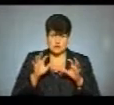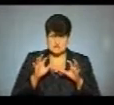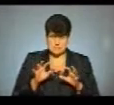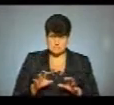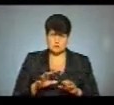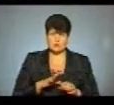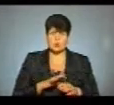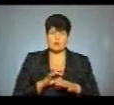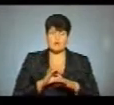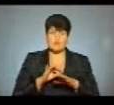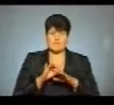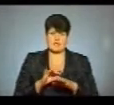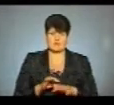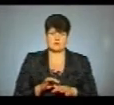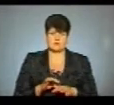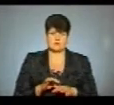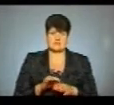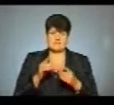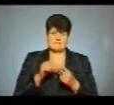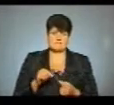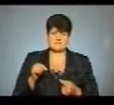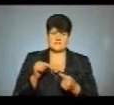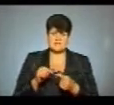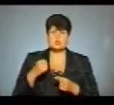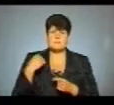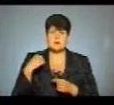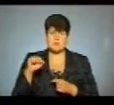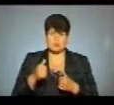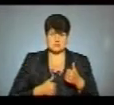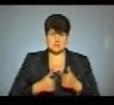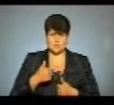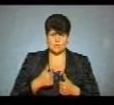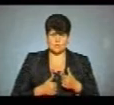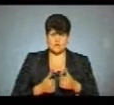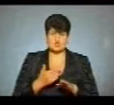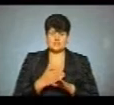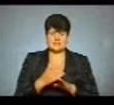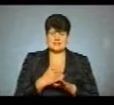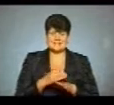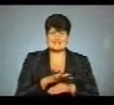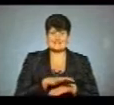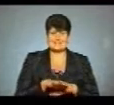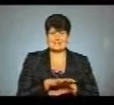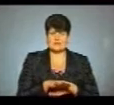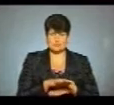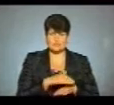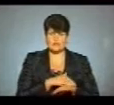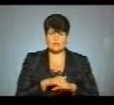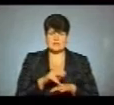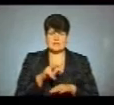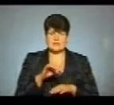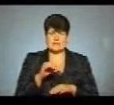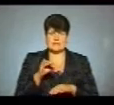знаєте, було проведено і визначено переможця цього конкурсу. Частина території по вулиці